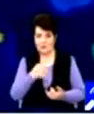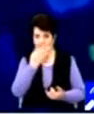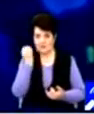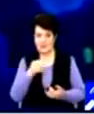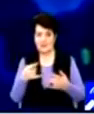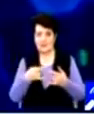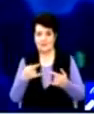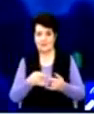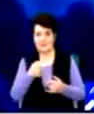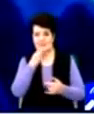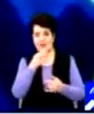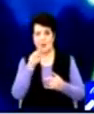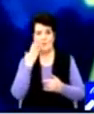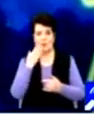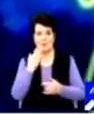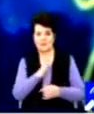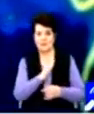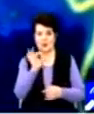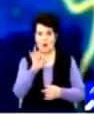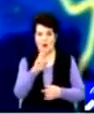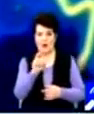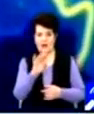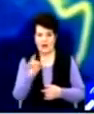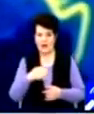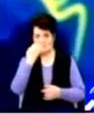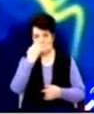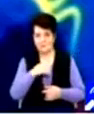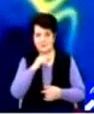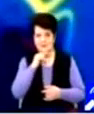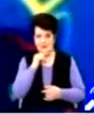ratați Telejurnalul de la București. Eu sunt Victoria Ocare și vă mulțumesc pentru